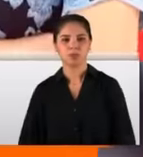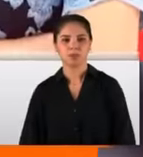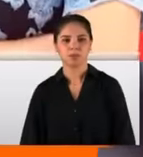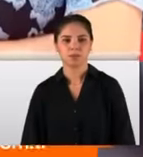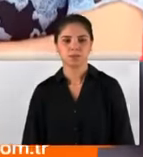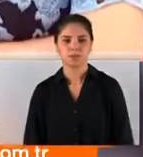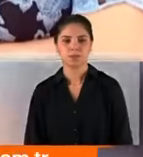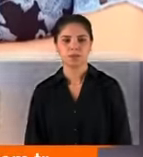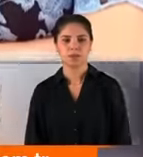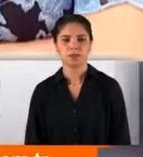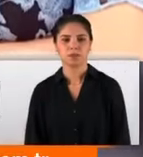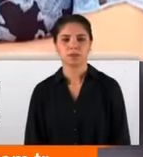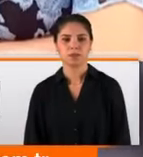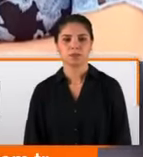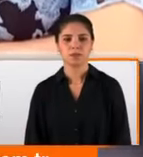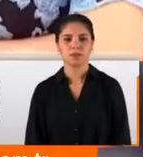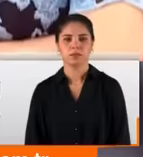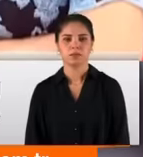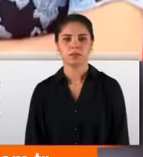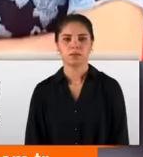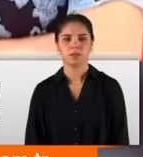oğlum? Yapmadım annem. Yapmadım,